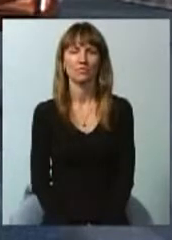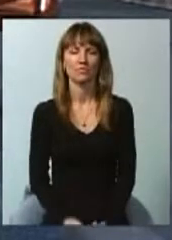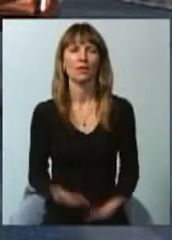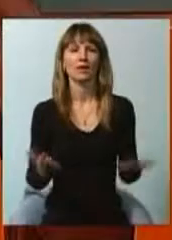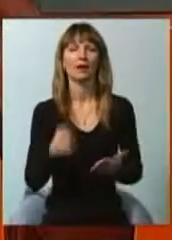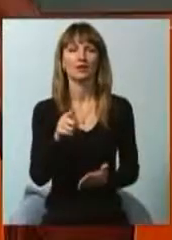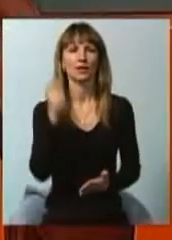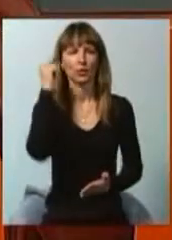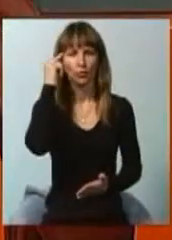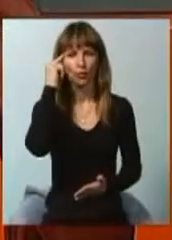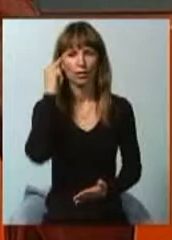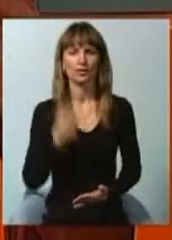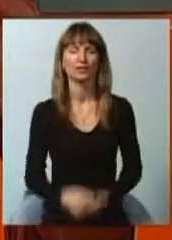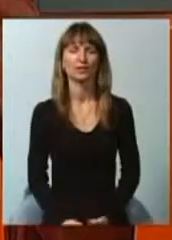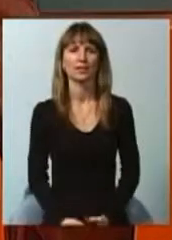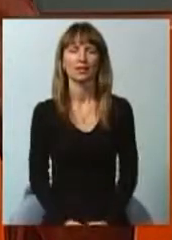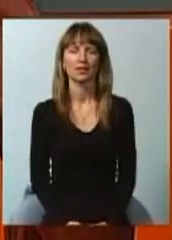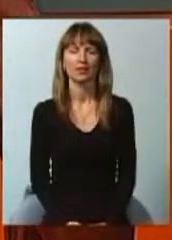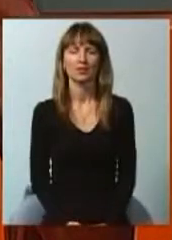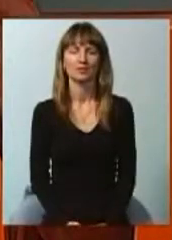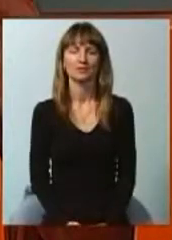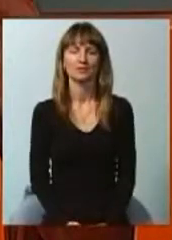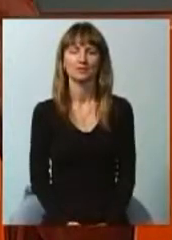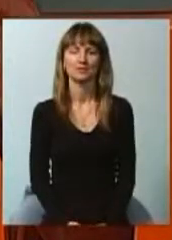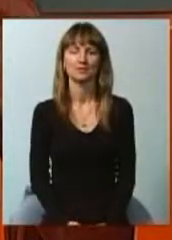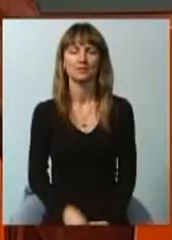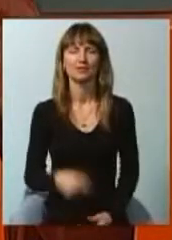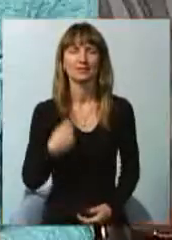Як гадаєш? Та й що?